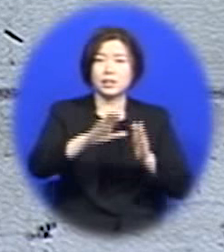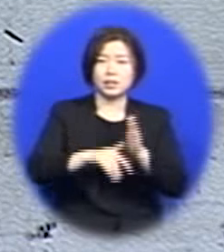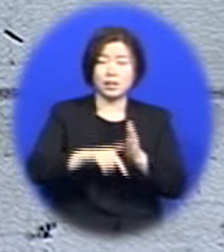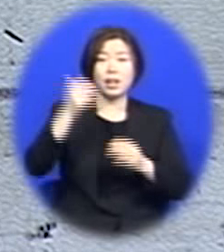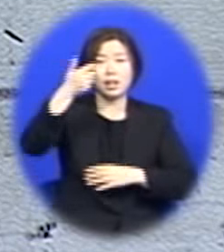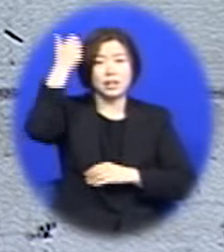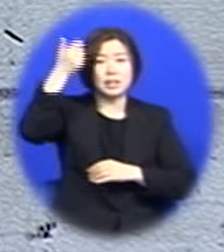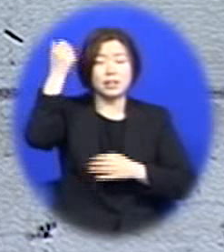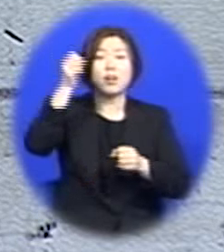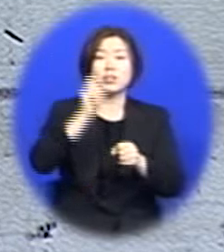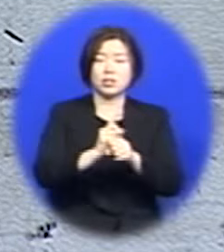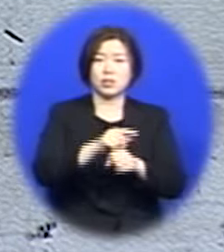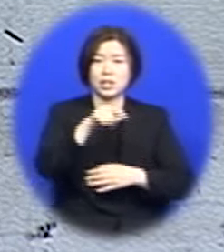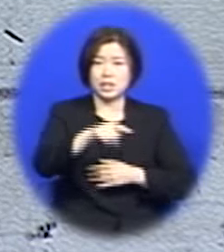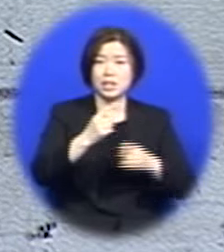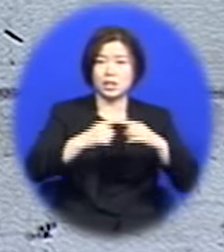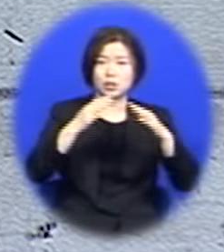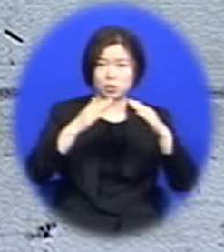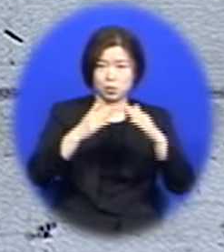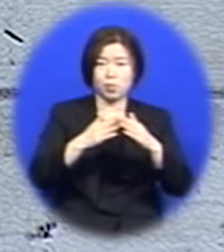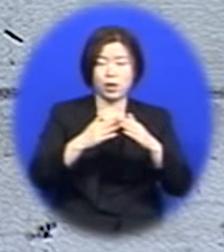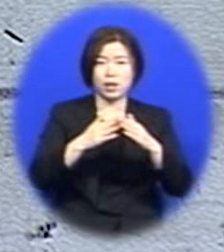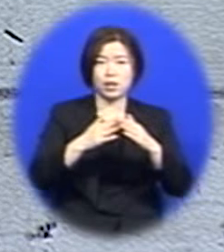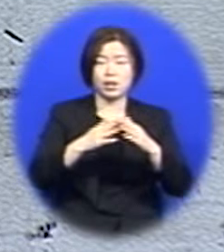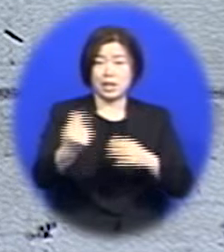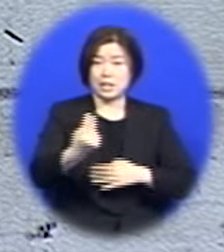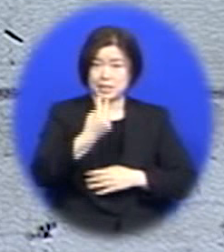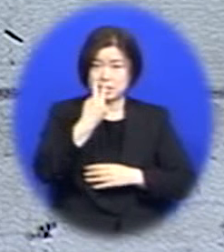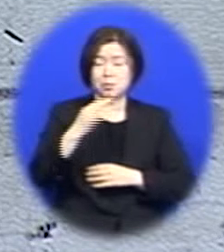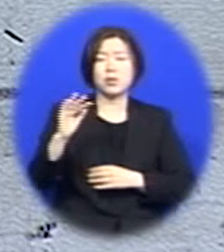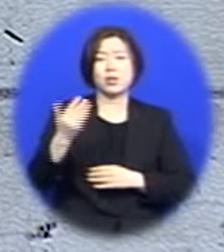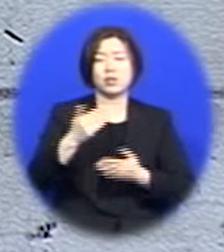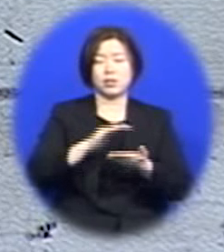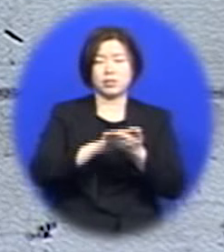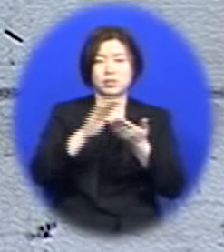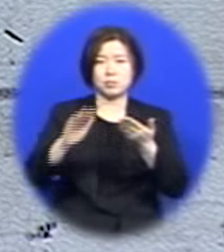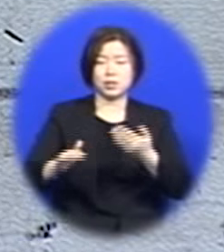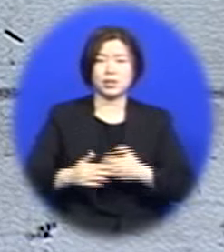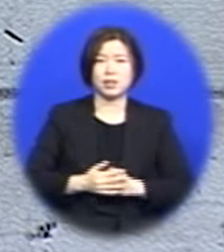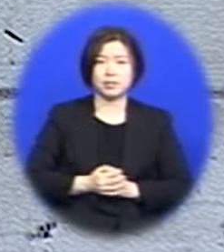영성이 이 교회에 생명이 된 겁니다.